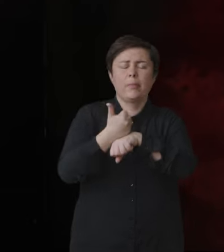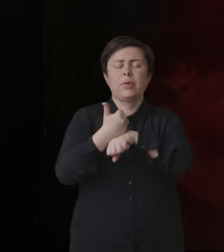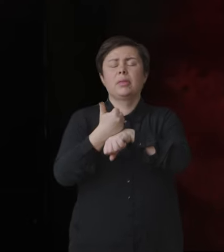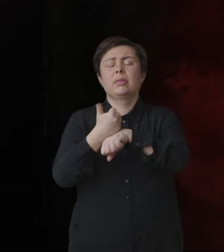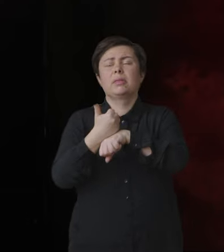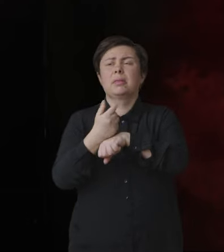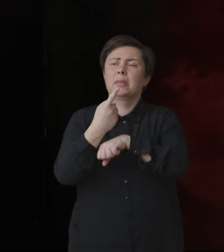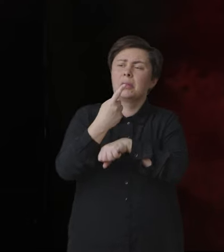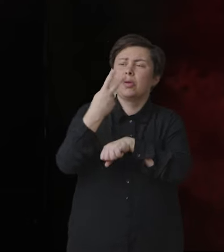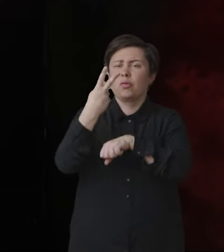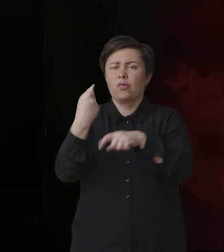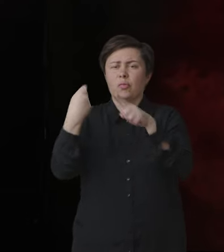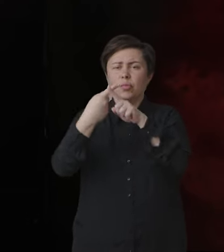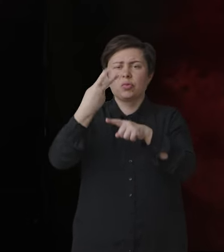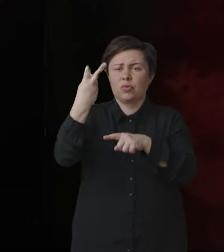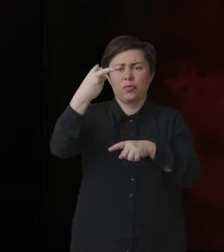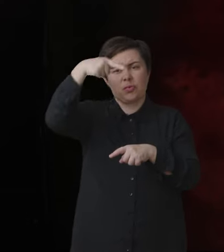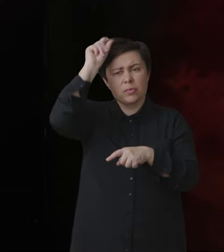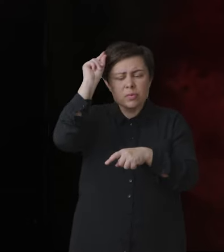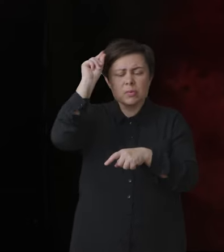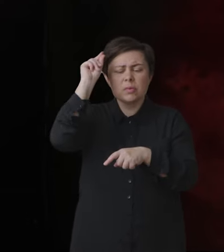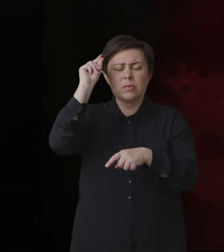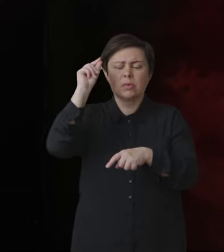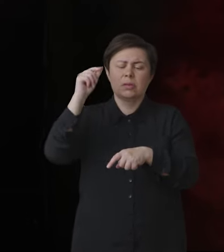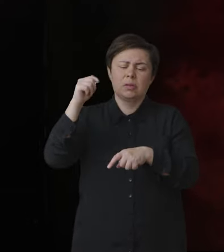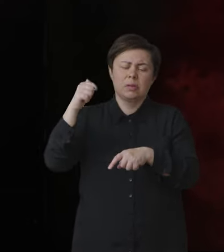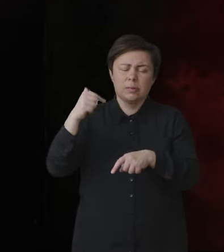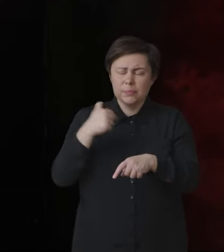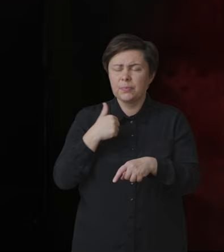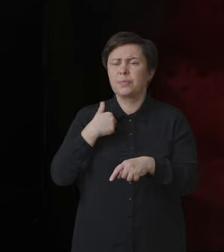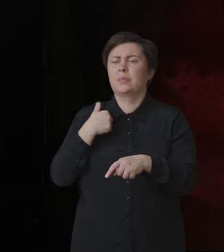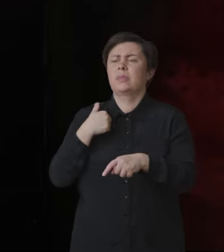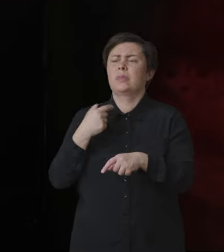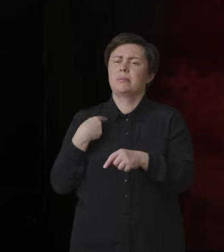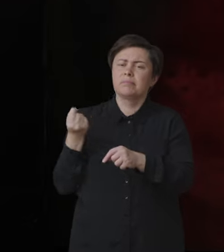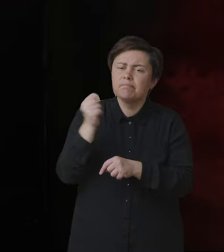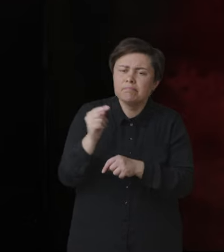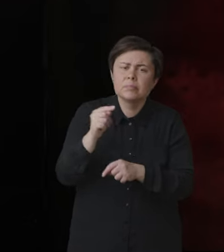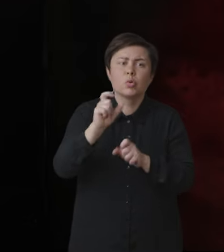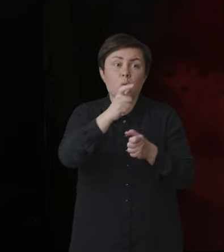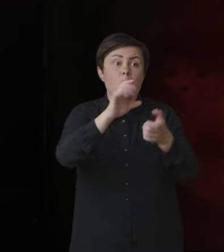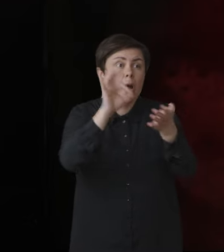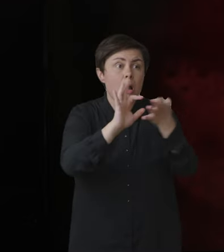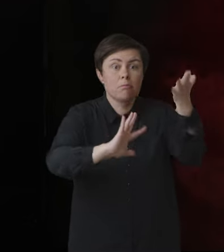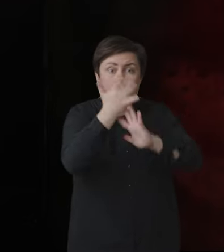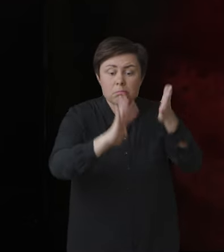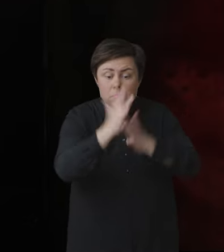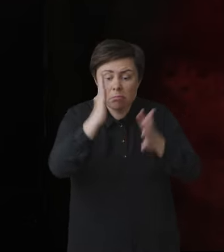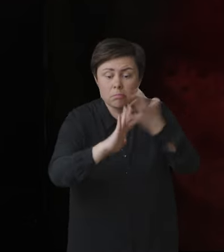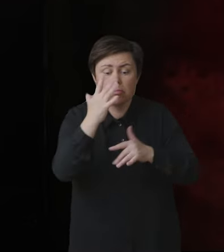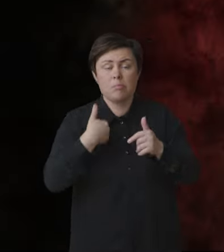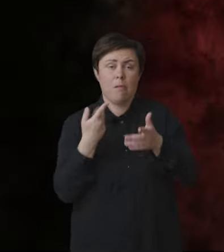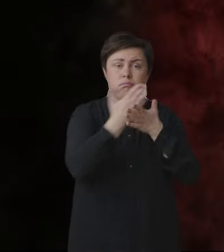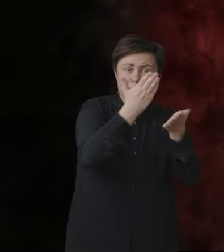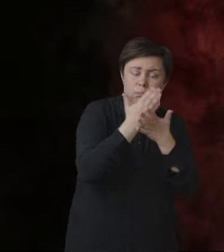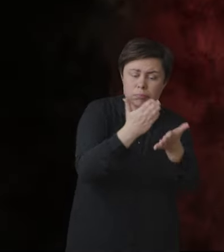i jeden czy dwóch strażaków takich. No i tam my im dochodziliśmy, jak się coś paliło, to żeśmy tam